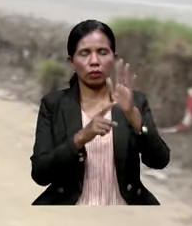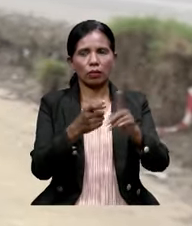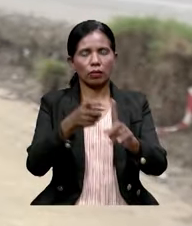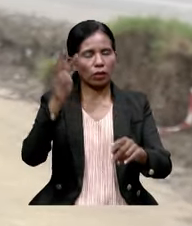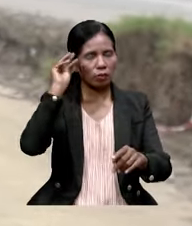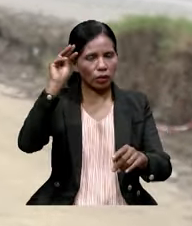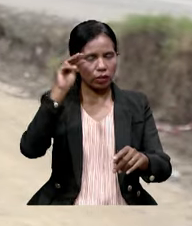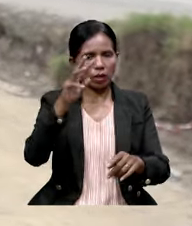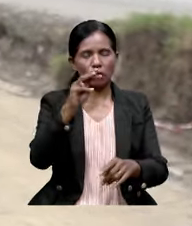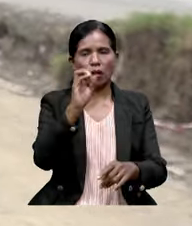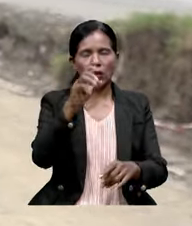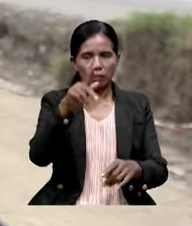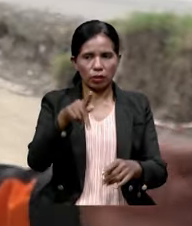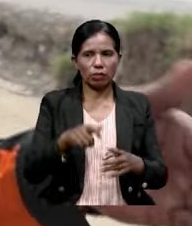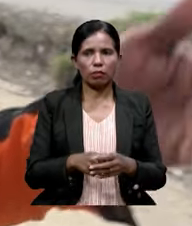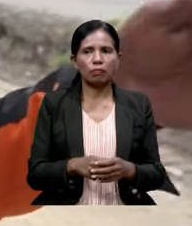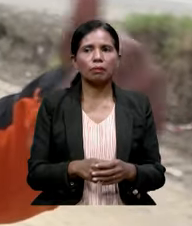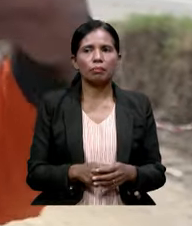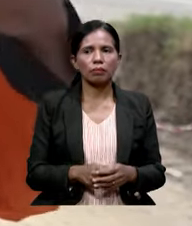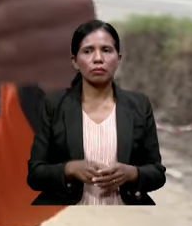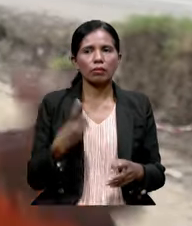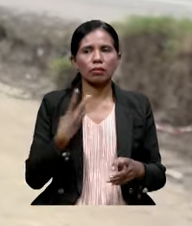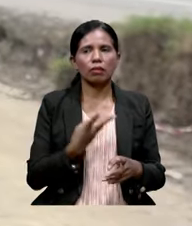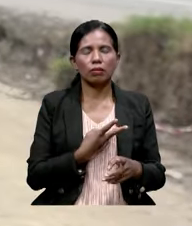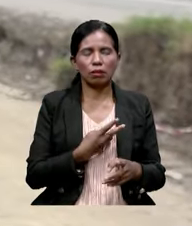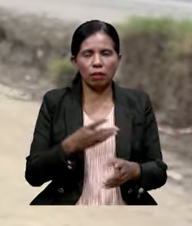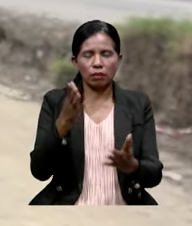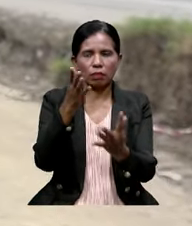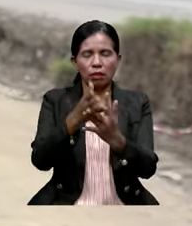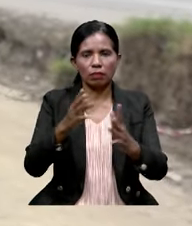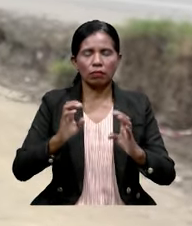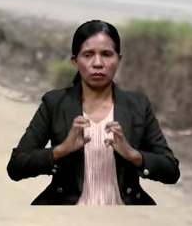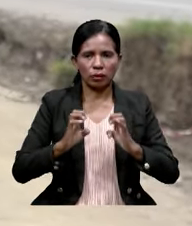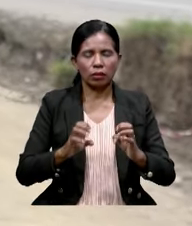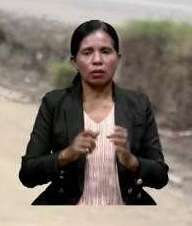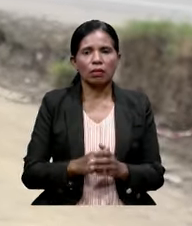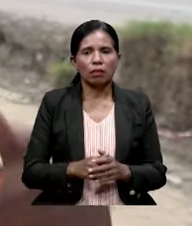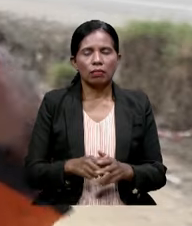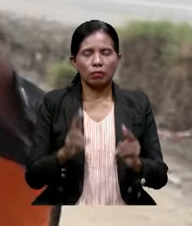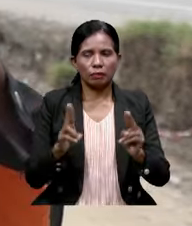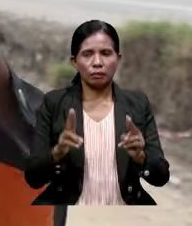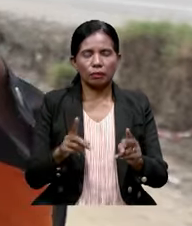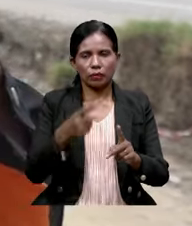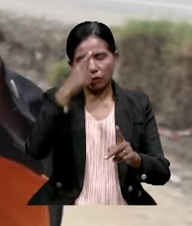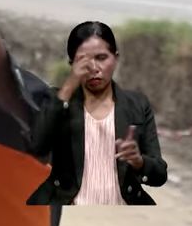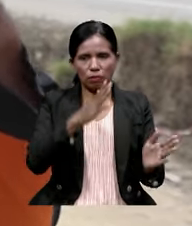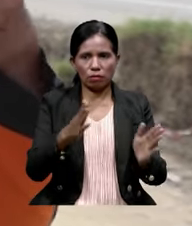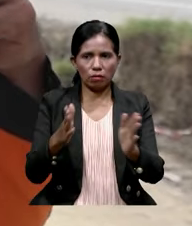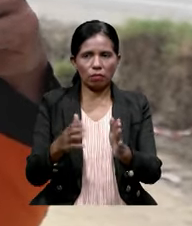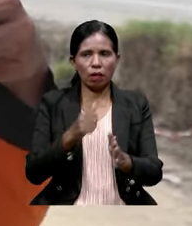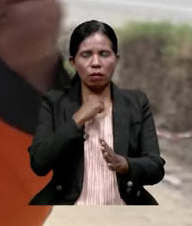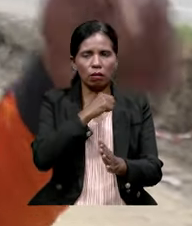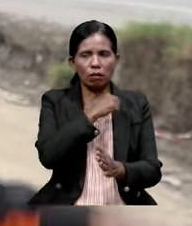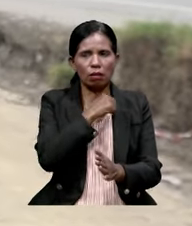ministru, obras publik, ne meko di, ami ida ne bes kategori tambah emergency ida, tambah perparasan bah